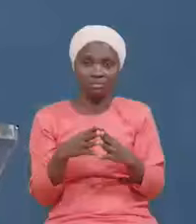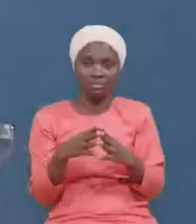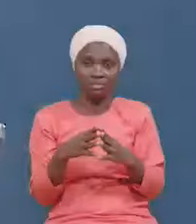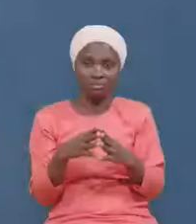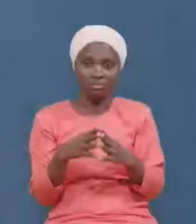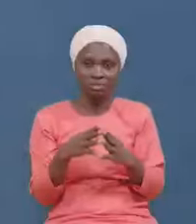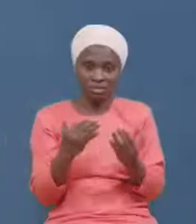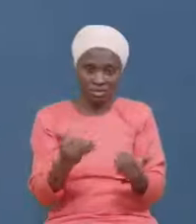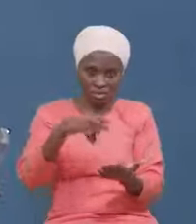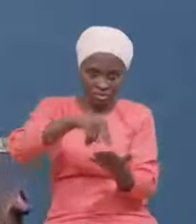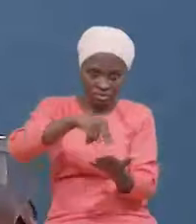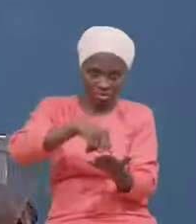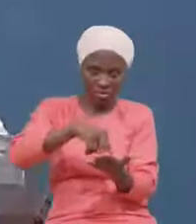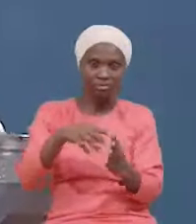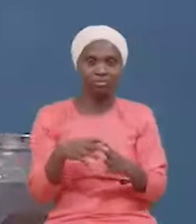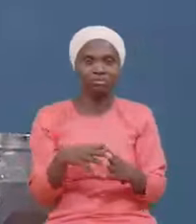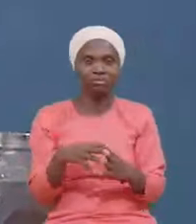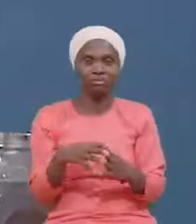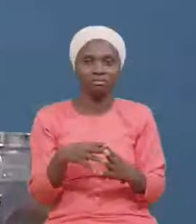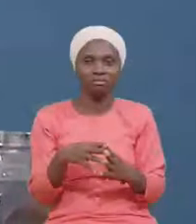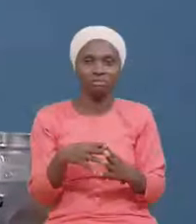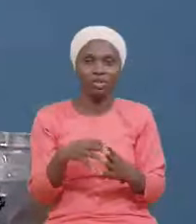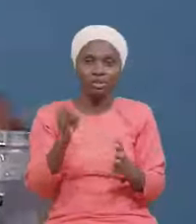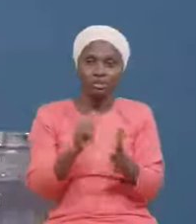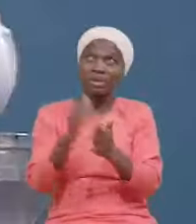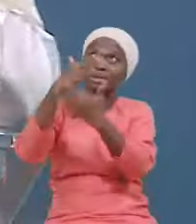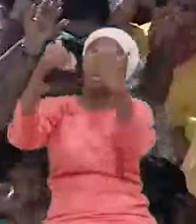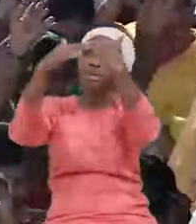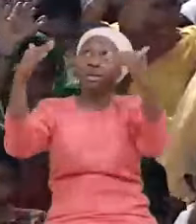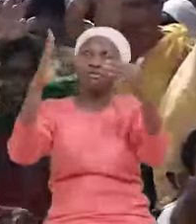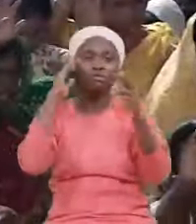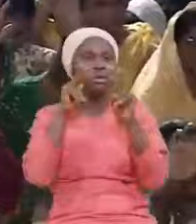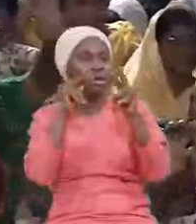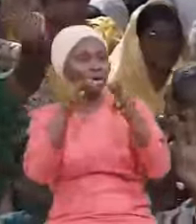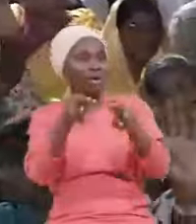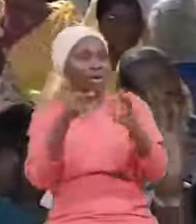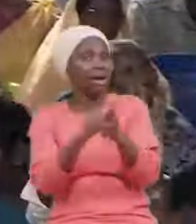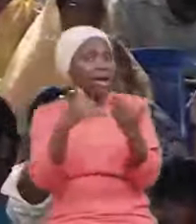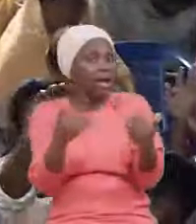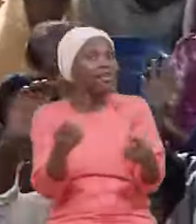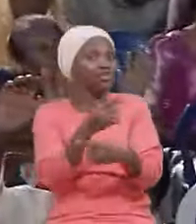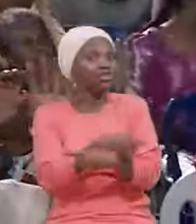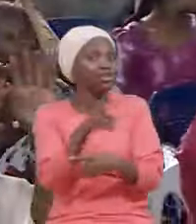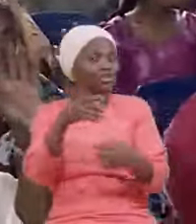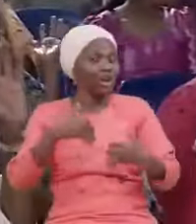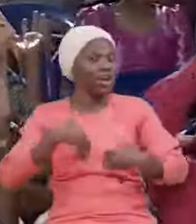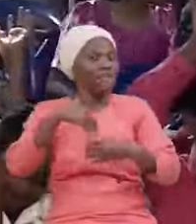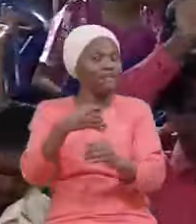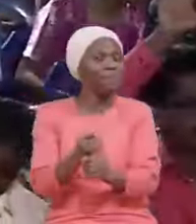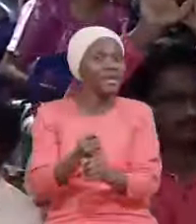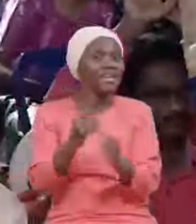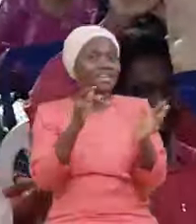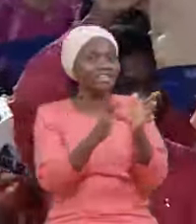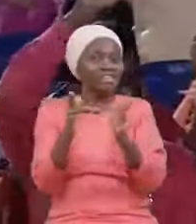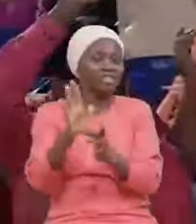you stand up and let heaven see. చేతులు this day you make Jesus your